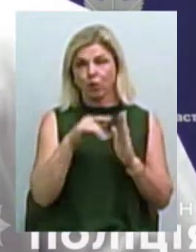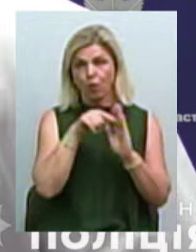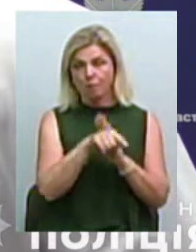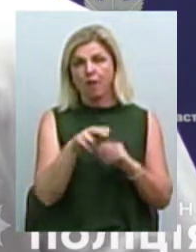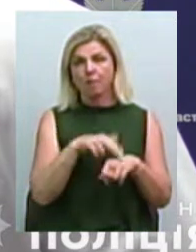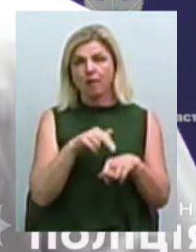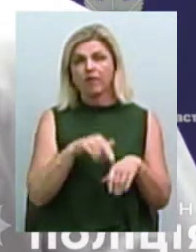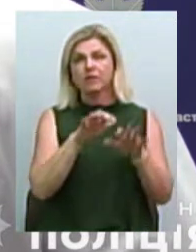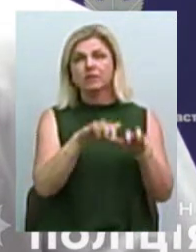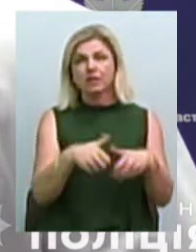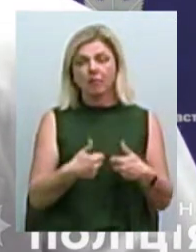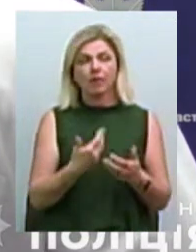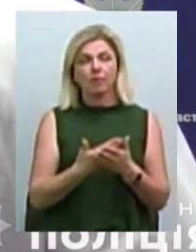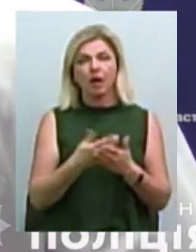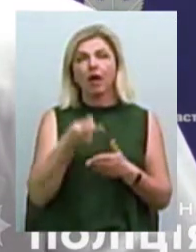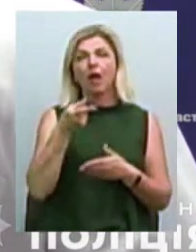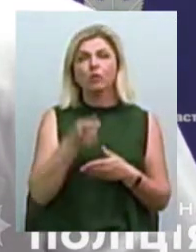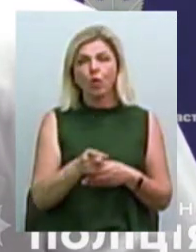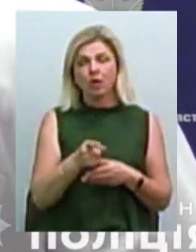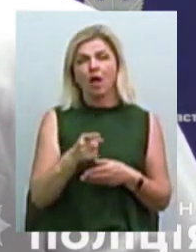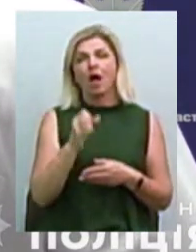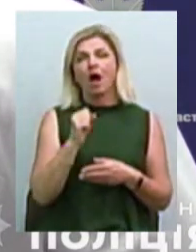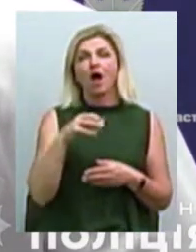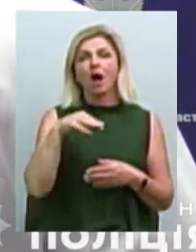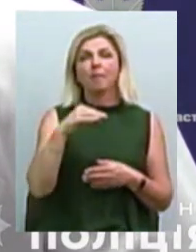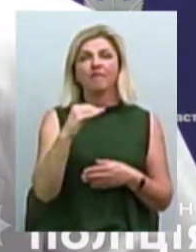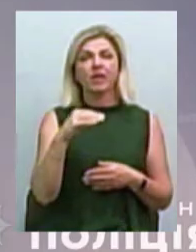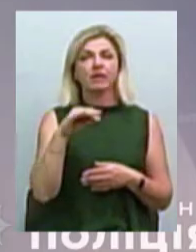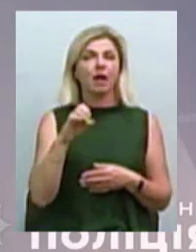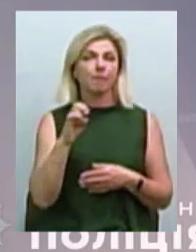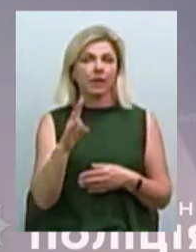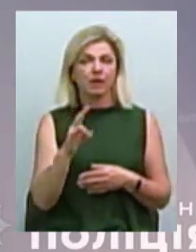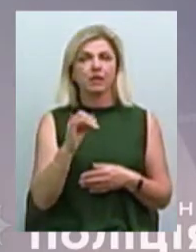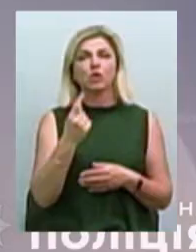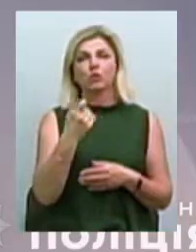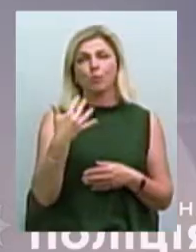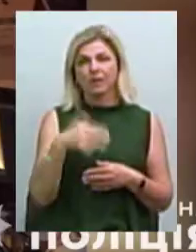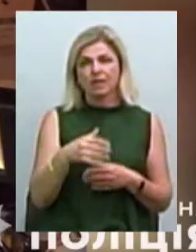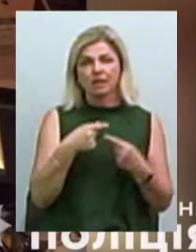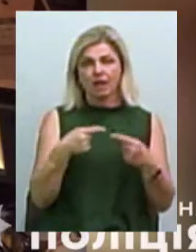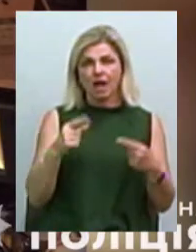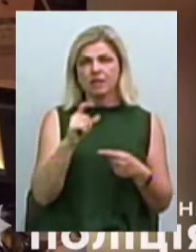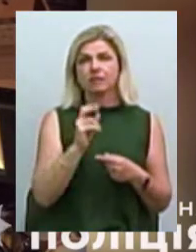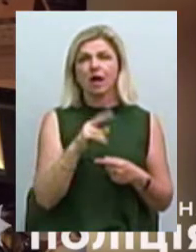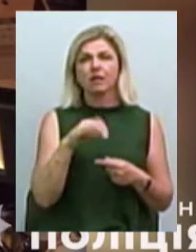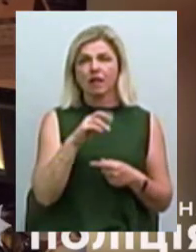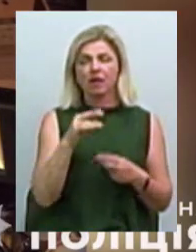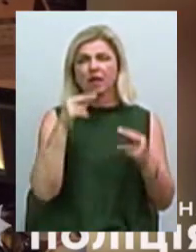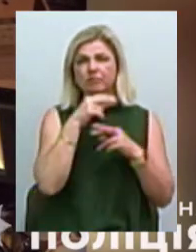вилучили у зломисників понад кілограм амфетаміну, 150 підготовлених закладок, 150 пігулок